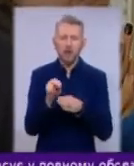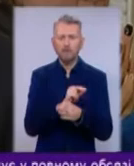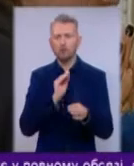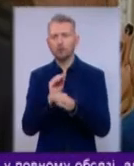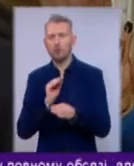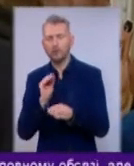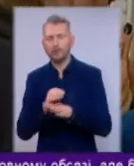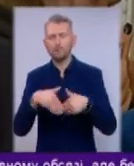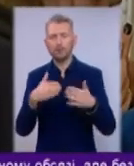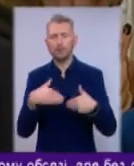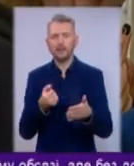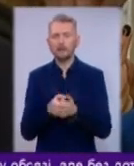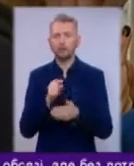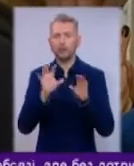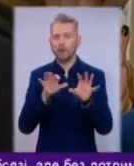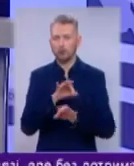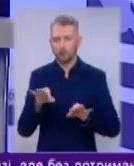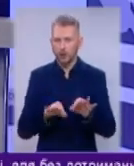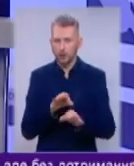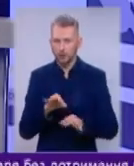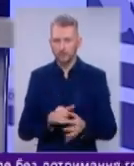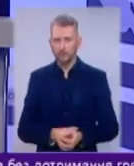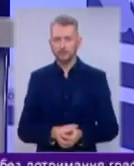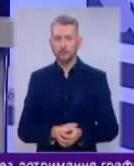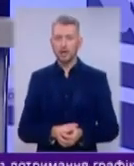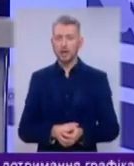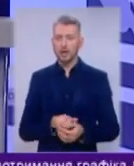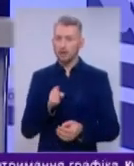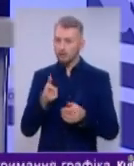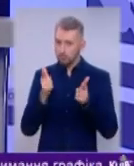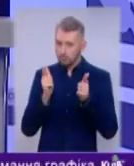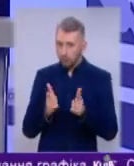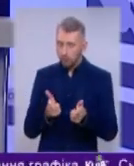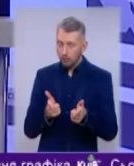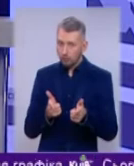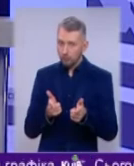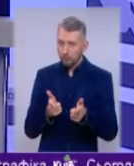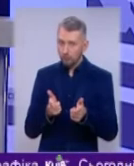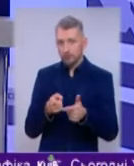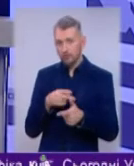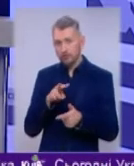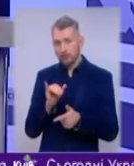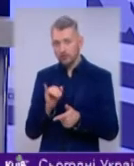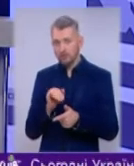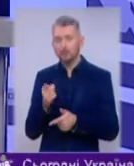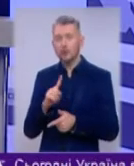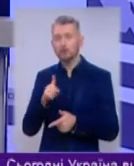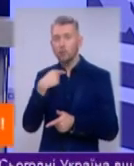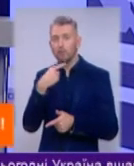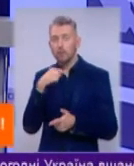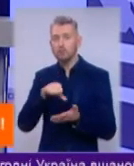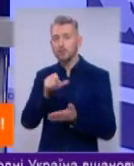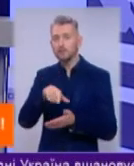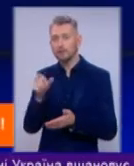доповнень, пропозицій до цього законопроекту. Пане Олександре, чи погоджуєтеся ви із твердженнями представників